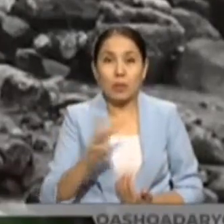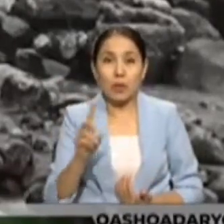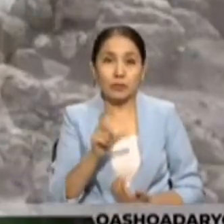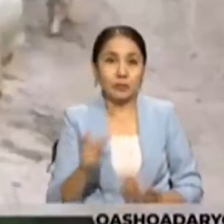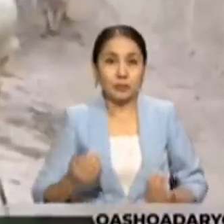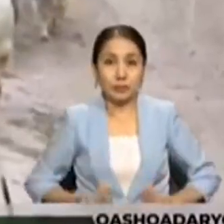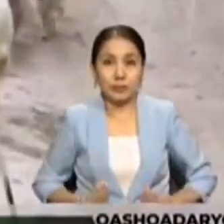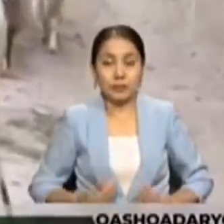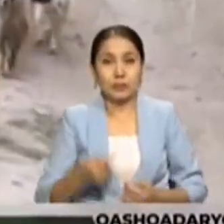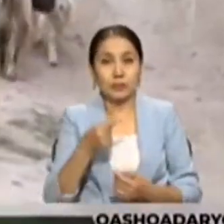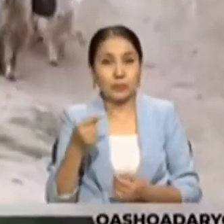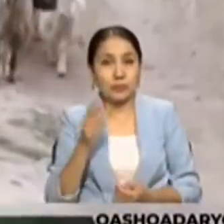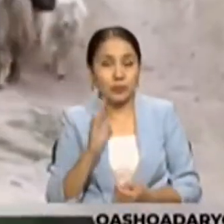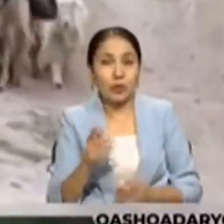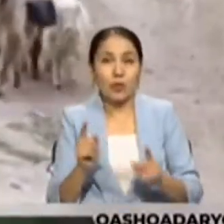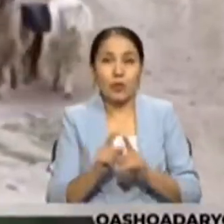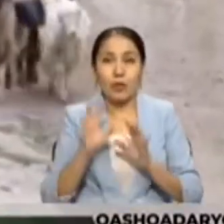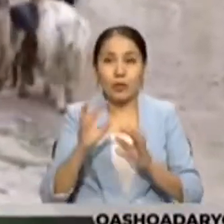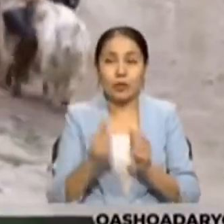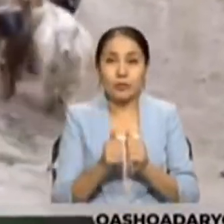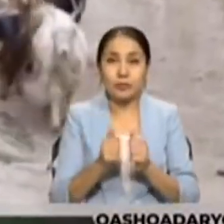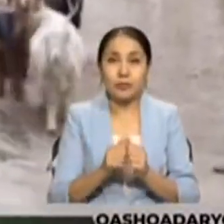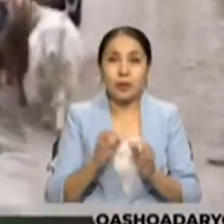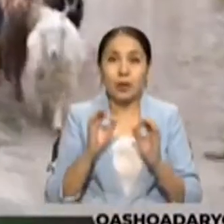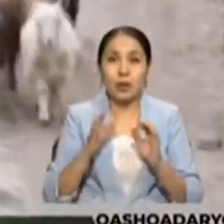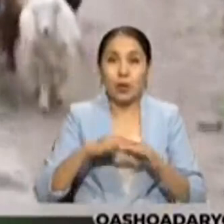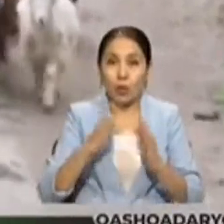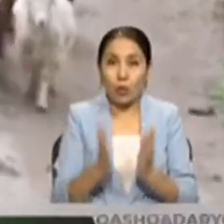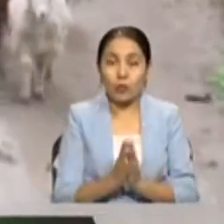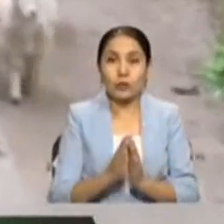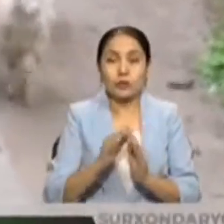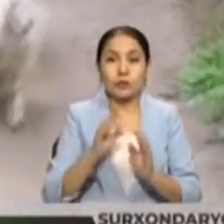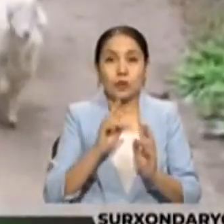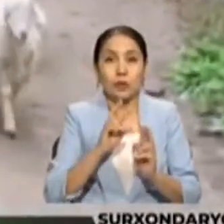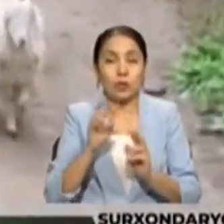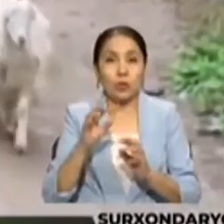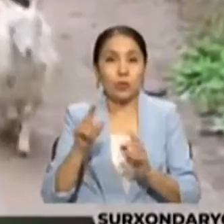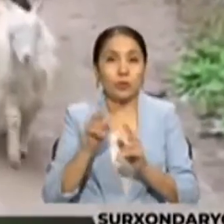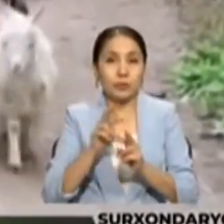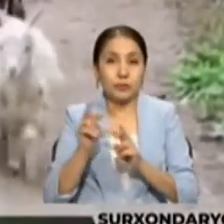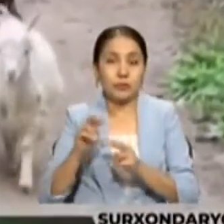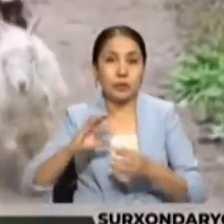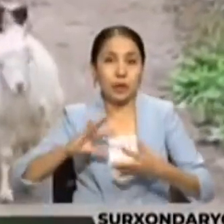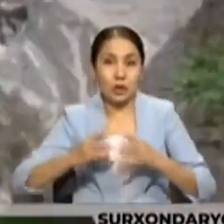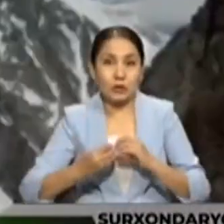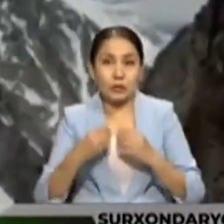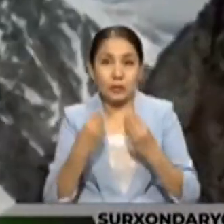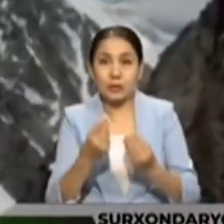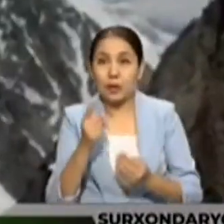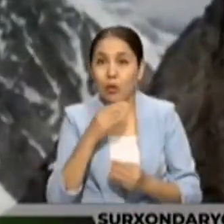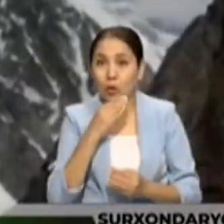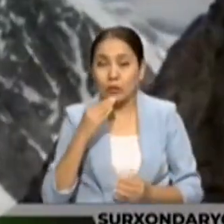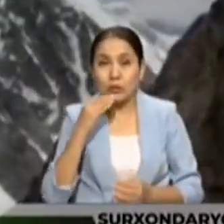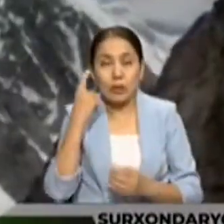turmush tarziga ta'sir qiladi. Tog'li hududlarni kompleks o'zlashtirish xalqaro markazi tadqiqotchilari shunday xulosaga kelishdi. Ko'pchilikka yaxshi